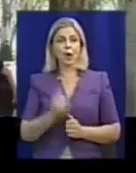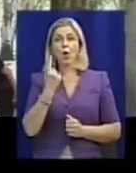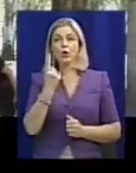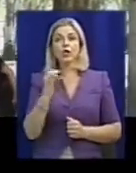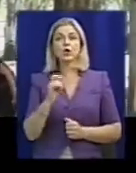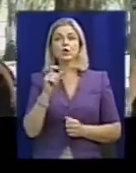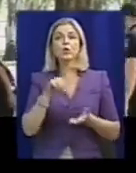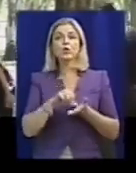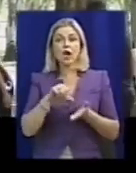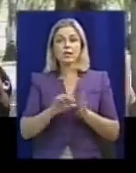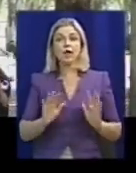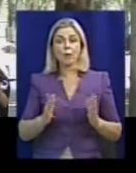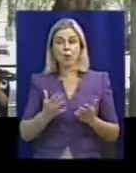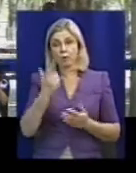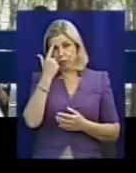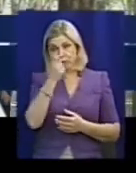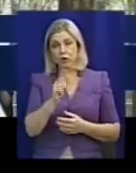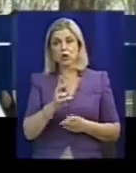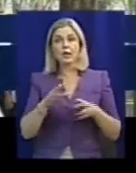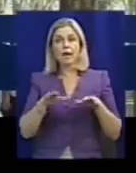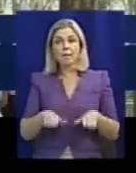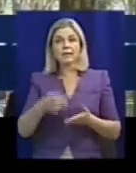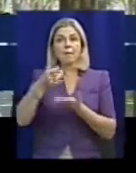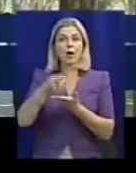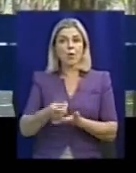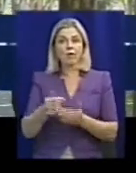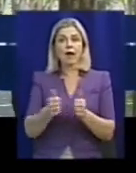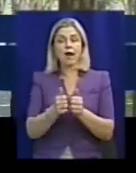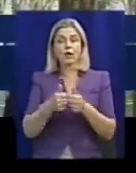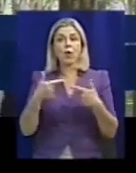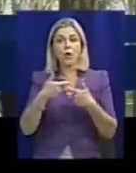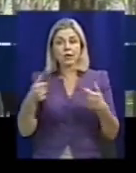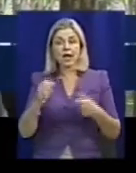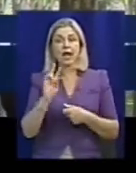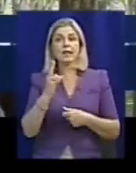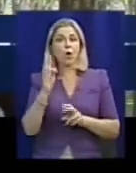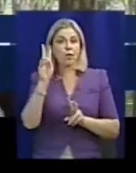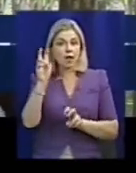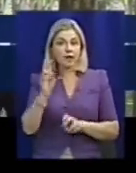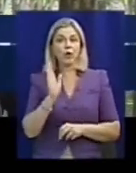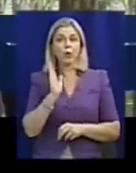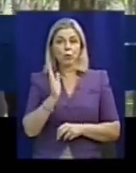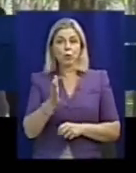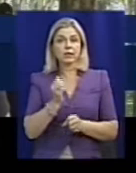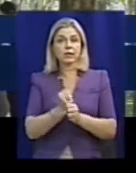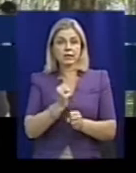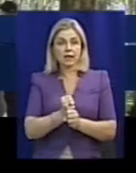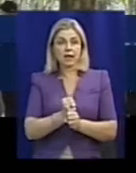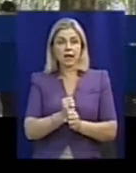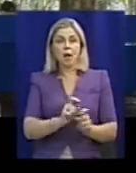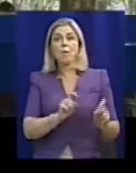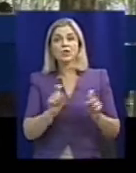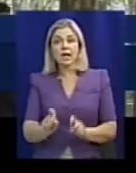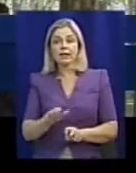події повідомив, що тут буде на місці паркування біля готелю Миколаїв буде здійснюватися посадка